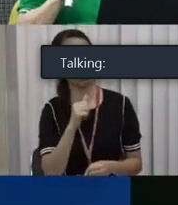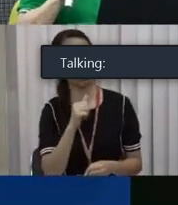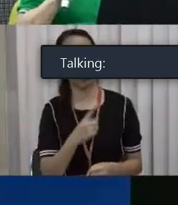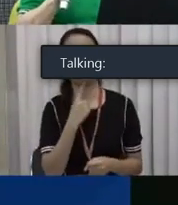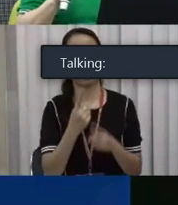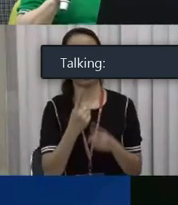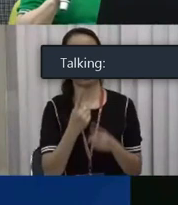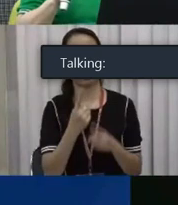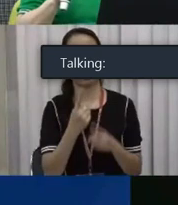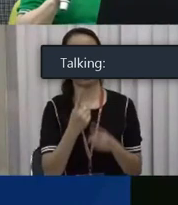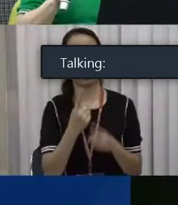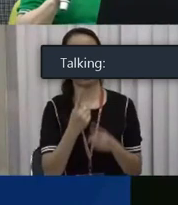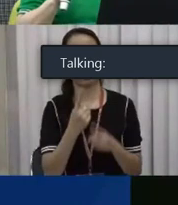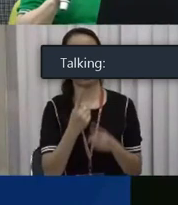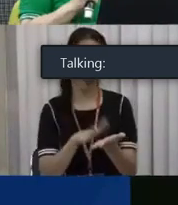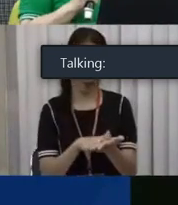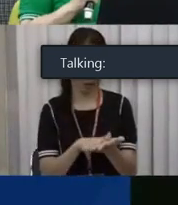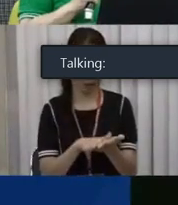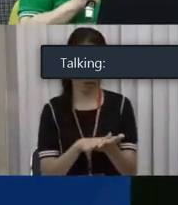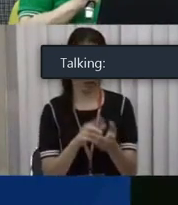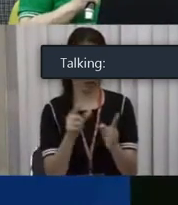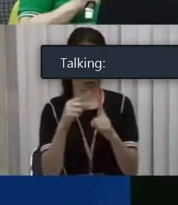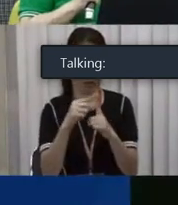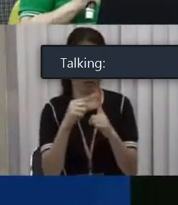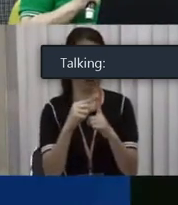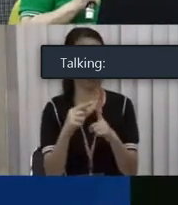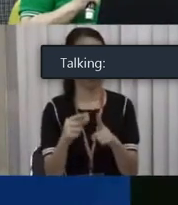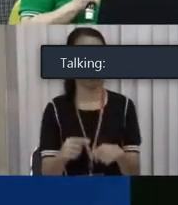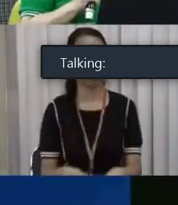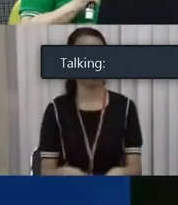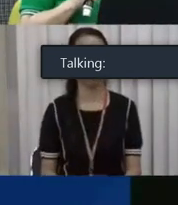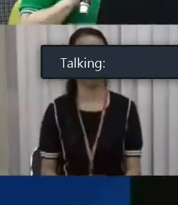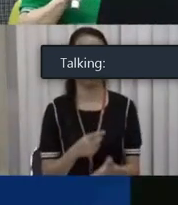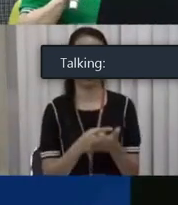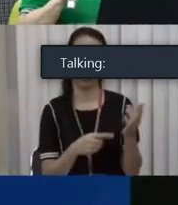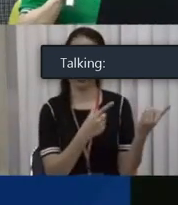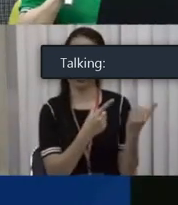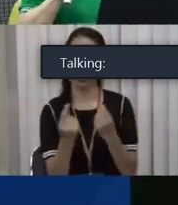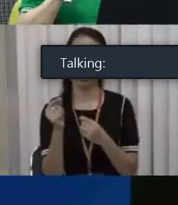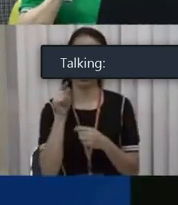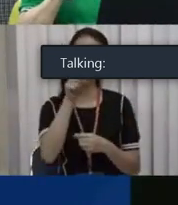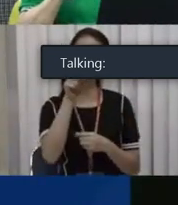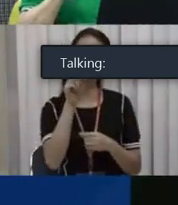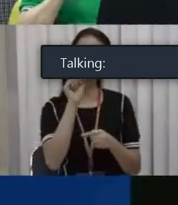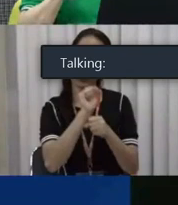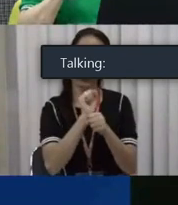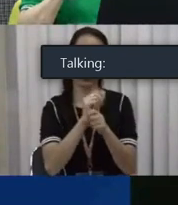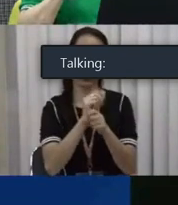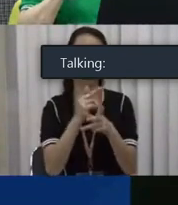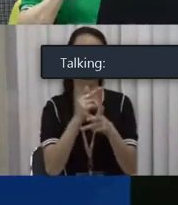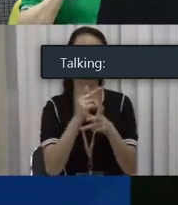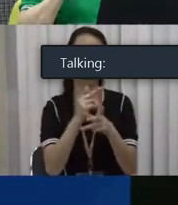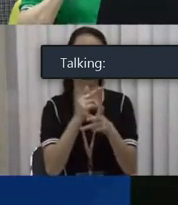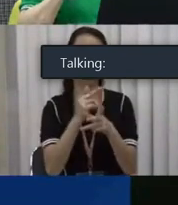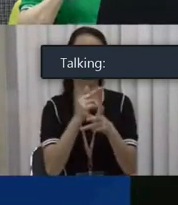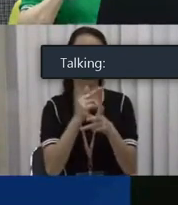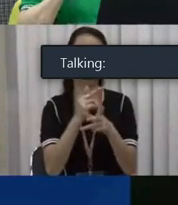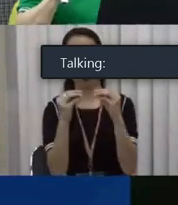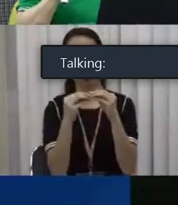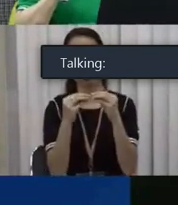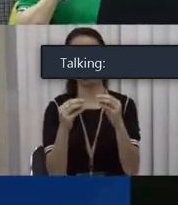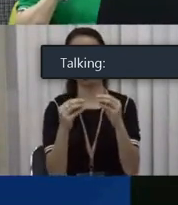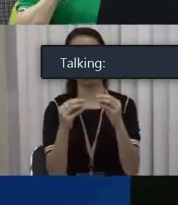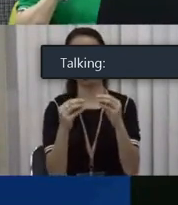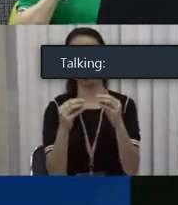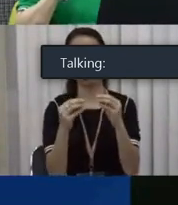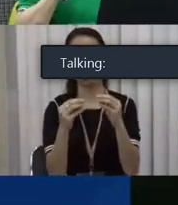dapat hikatunan or dapat pangandaman kung kita manarbaho. What does your workplace need the most?